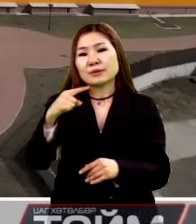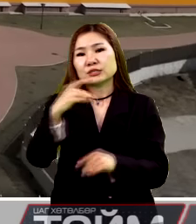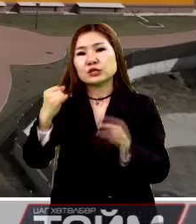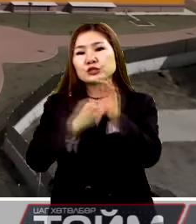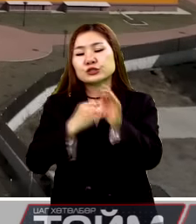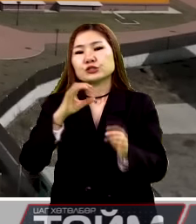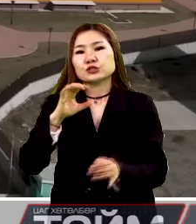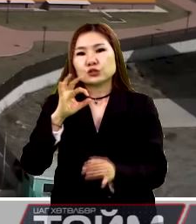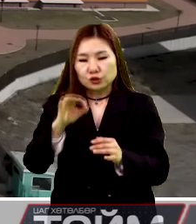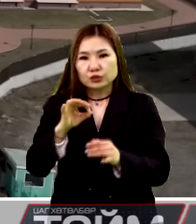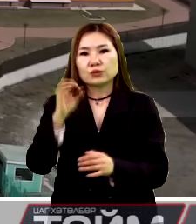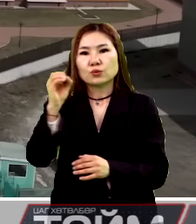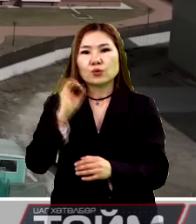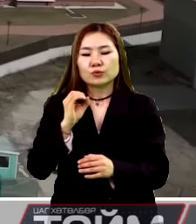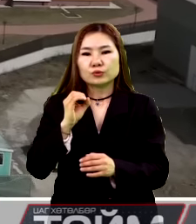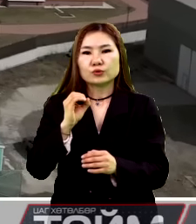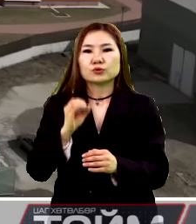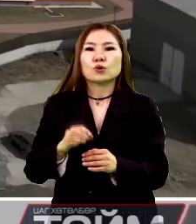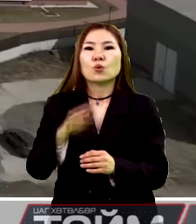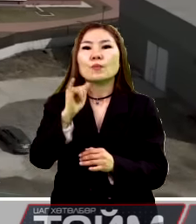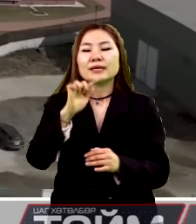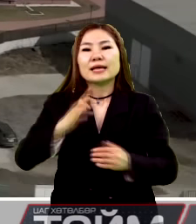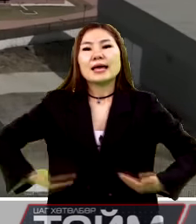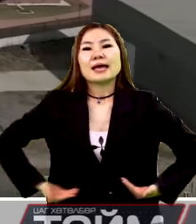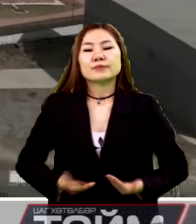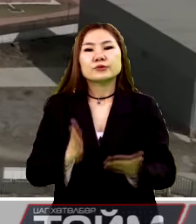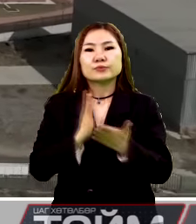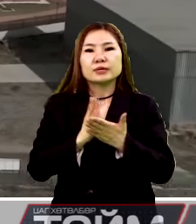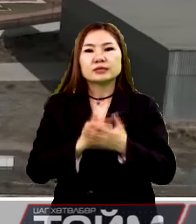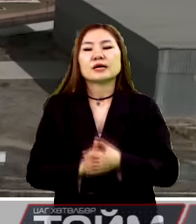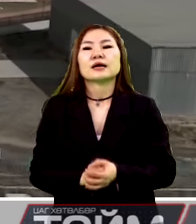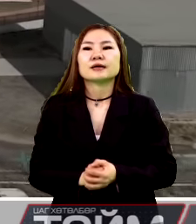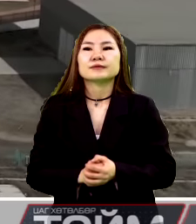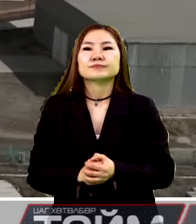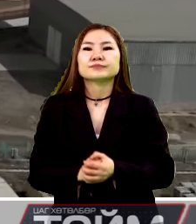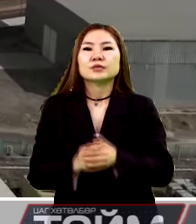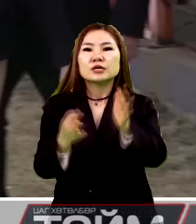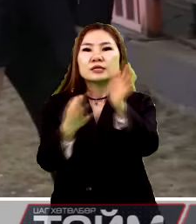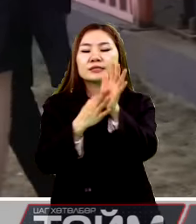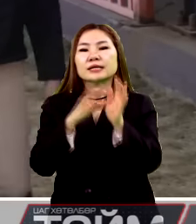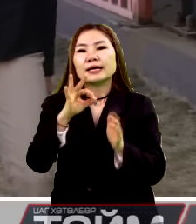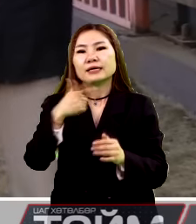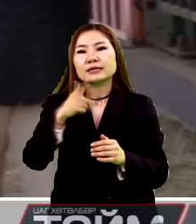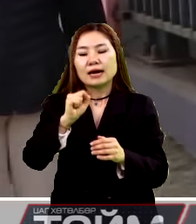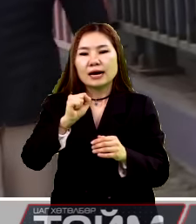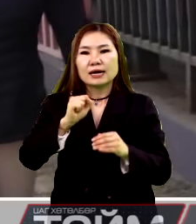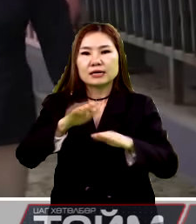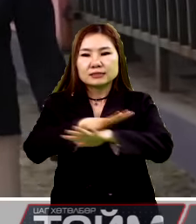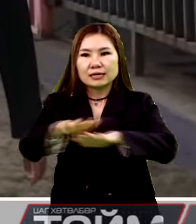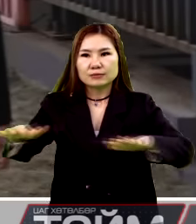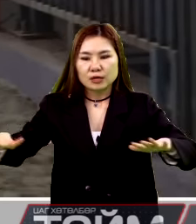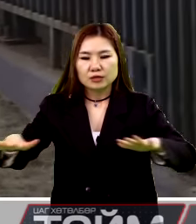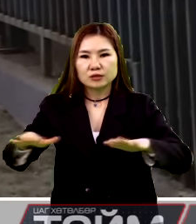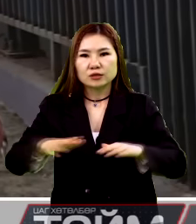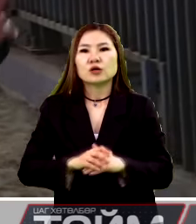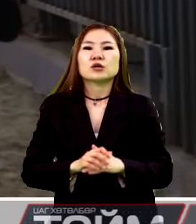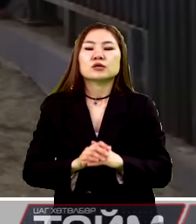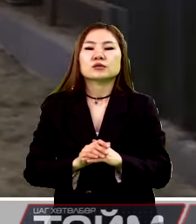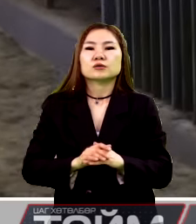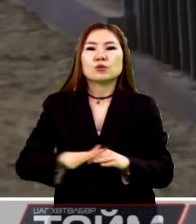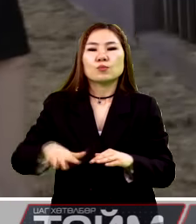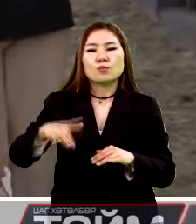нь бол энэ нийслэл Улаанбаатар хотод та амьдарч штэ. Тэр дундаа одоо яг зөвхөн нэг 80 га талбай дээр л улаан одоо Монгол улсын